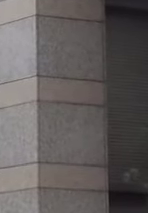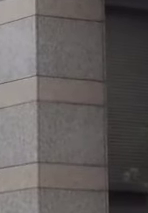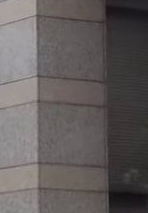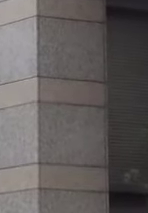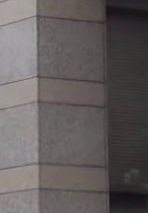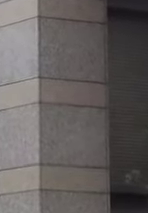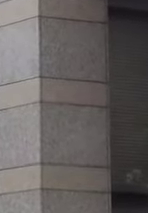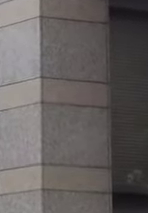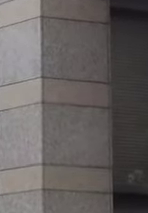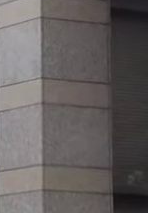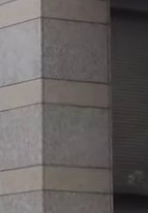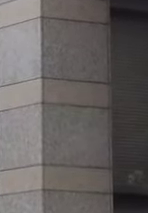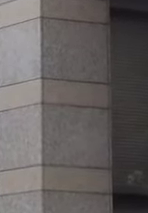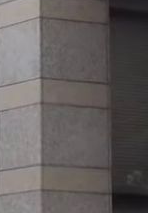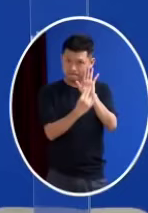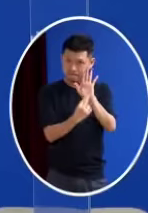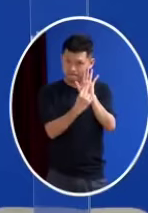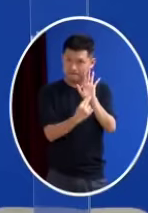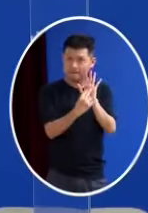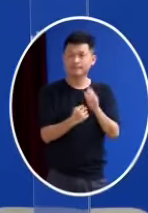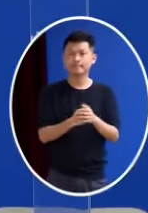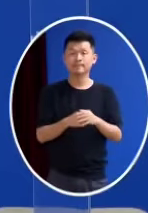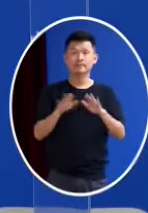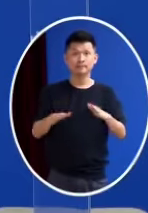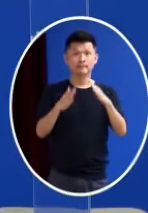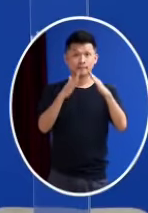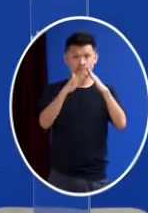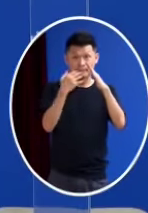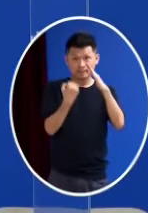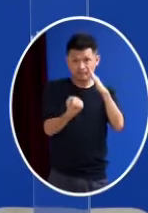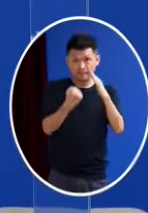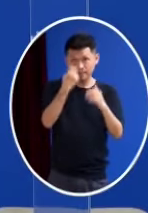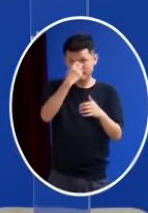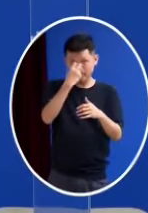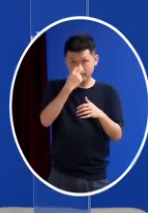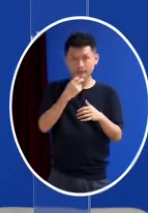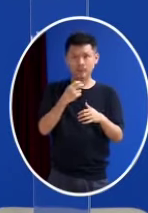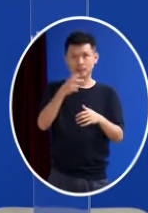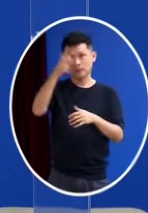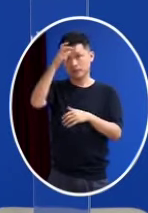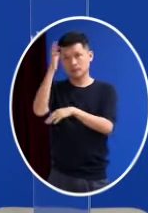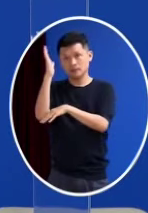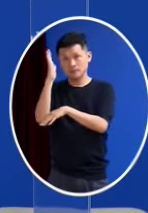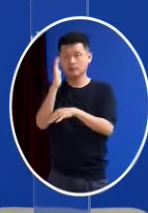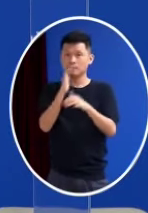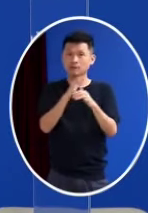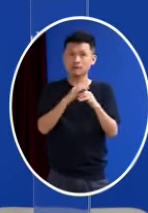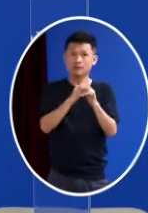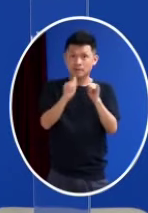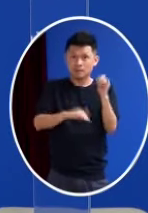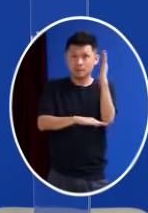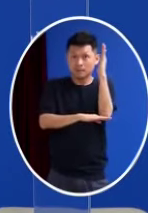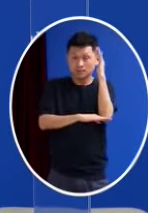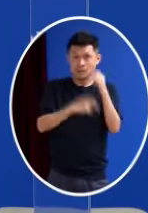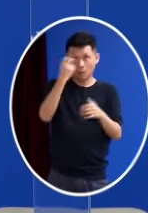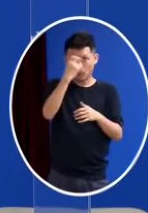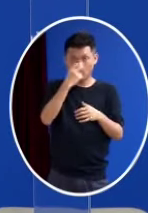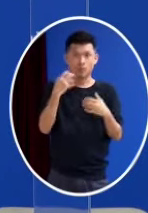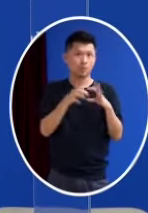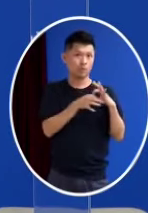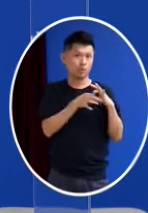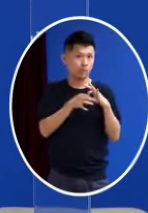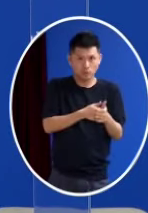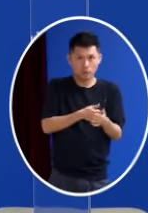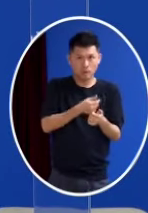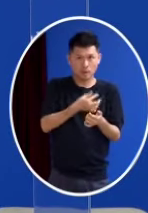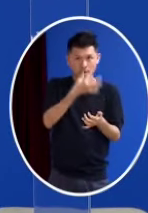政对于居家检疫是不是开始松动。 对于居家检疫者的警政跟民政的关怀的力道都跟原来都是